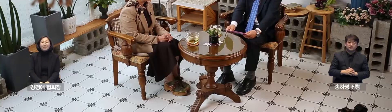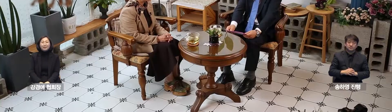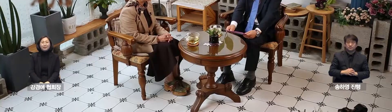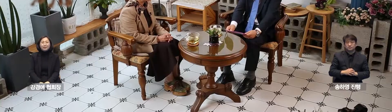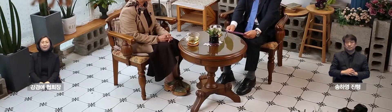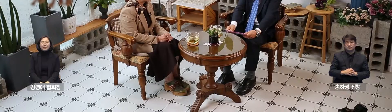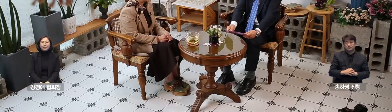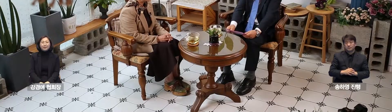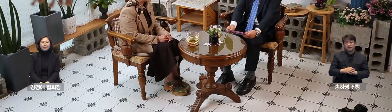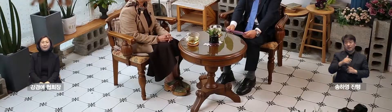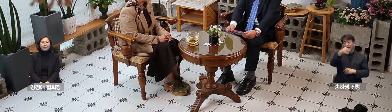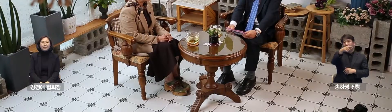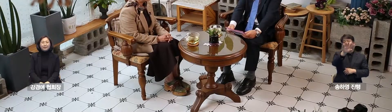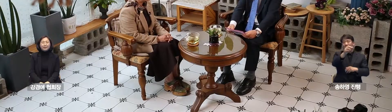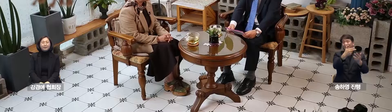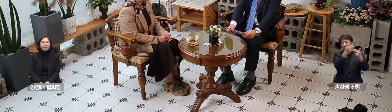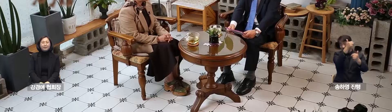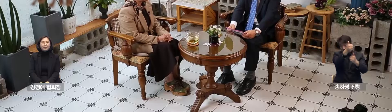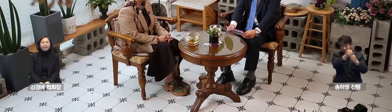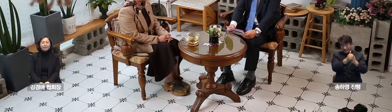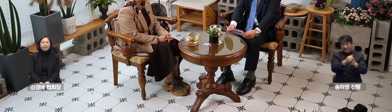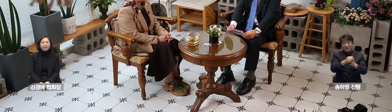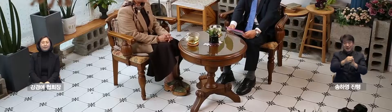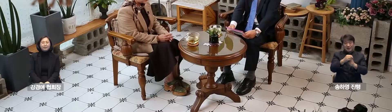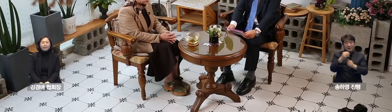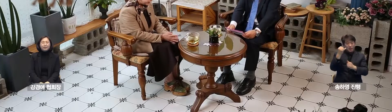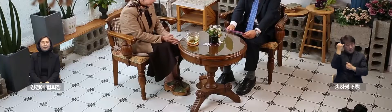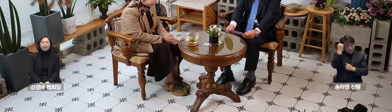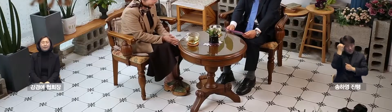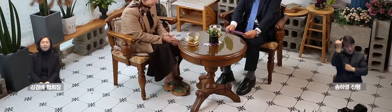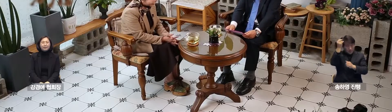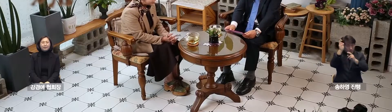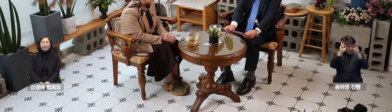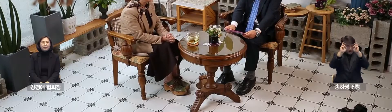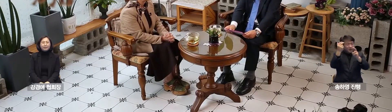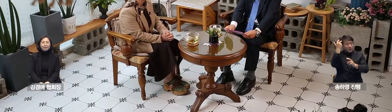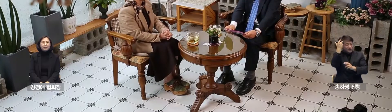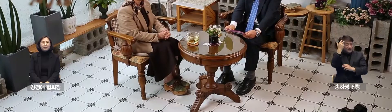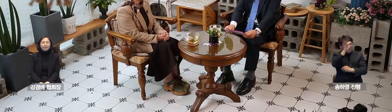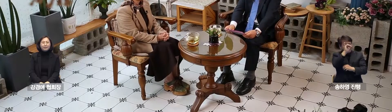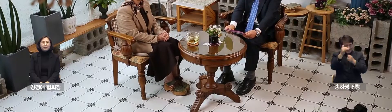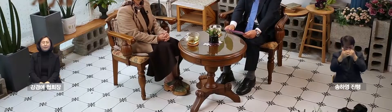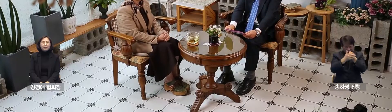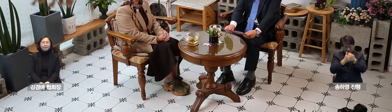아마 우리 강 회장님이 벤처 정신에 대한 생각이 있으셔가지고